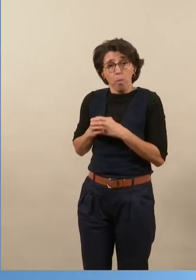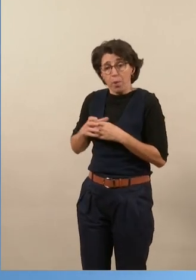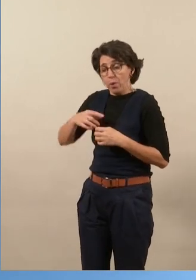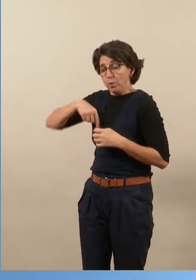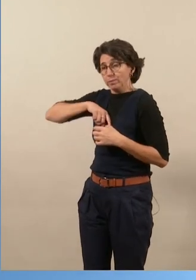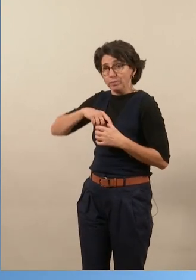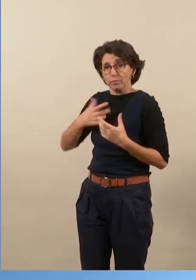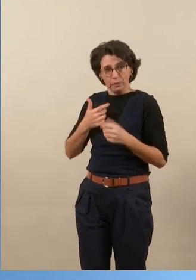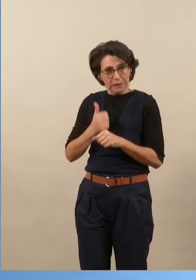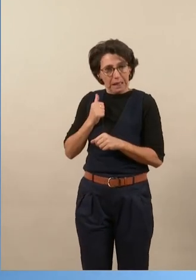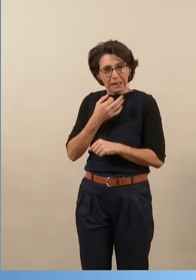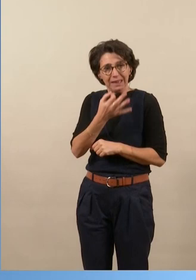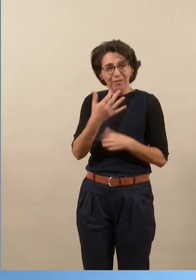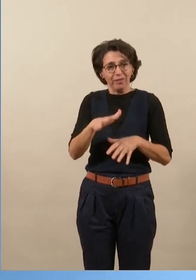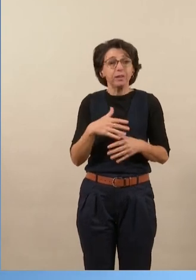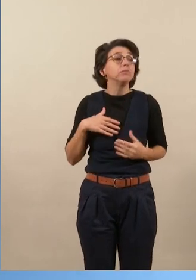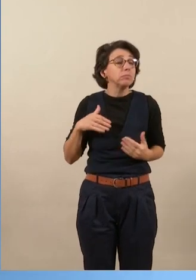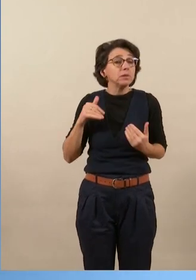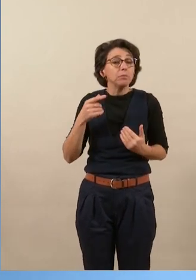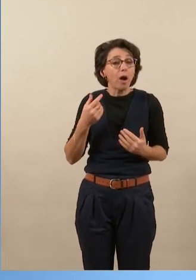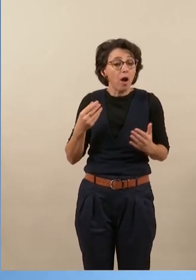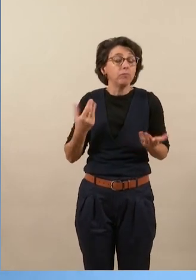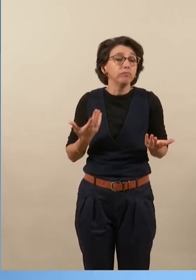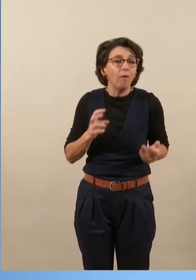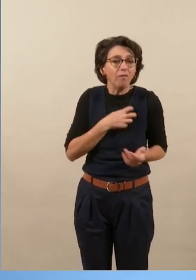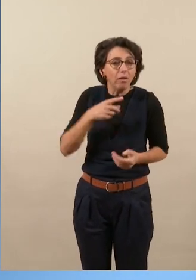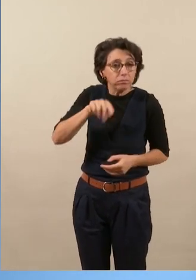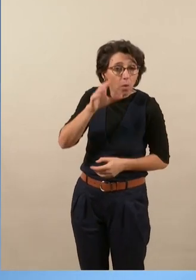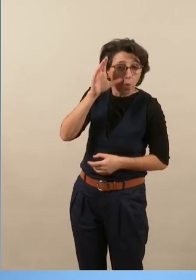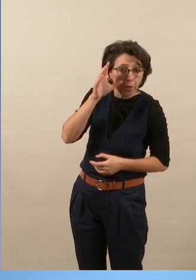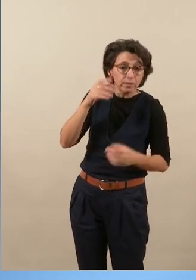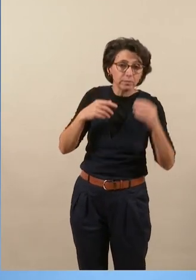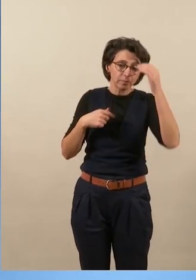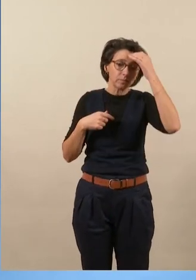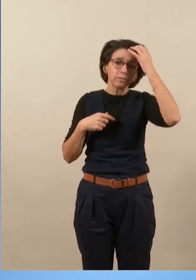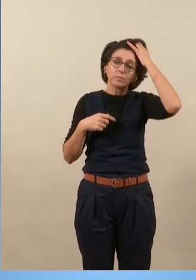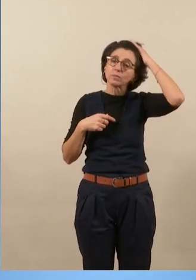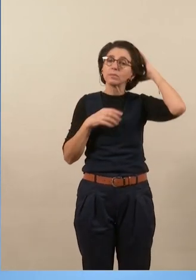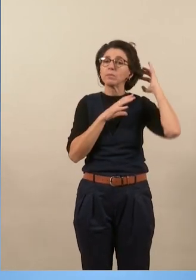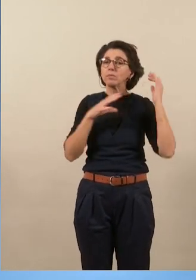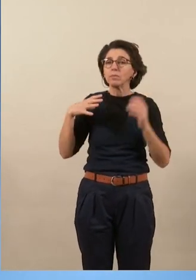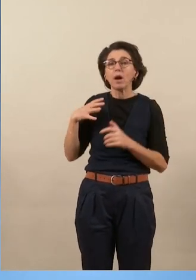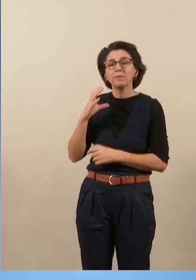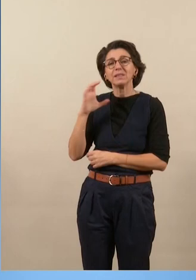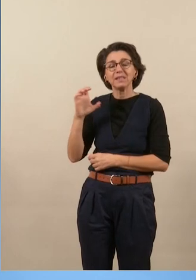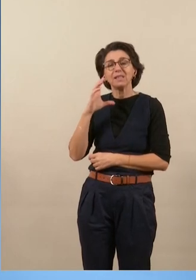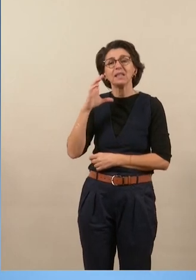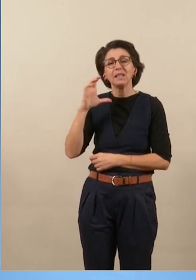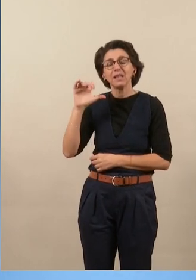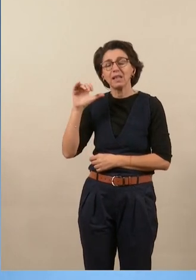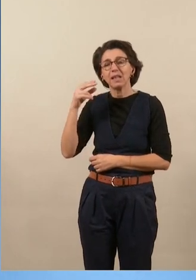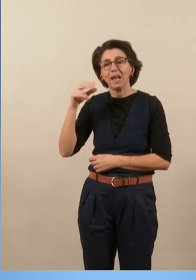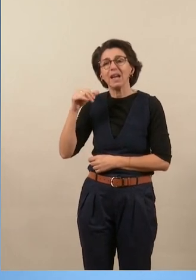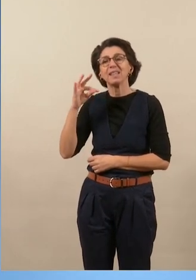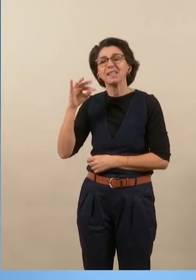en espérant que cette fois-ci vous l'entendiez je je je cite ma collègue Cécile so qui était intervenue à ce sujet puisque comme